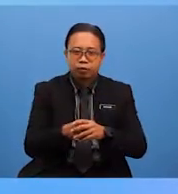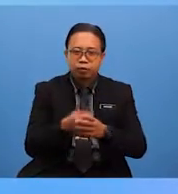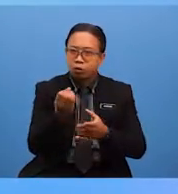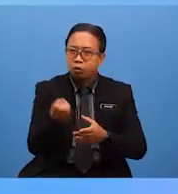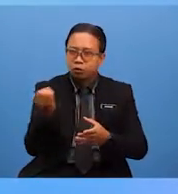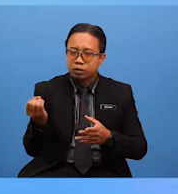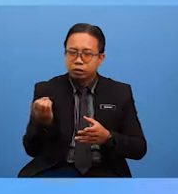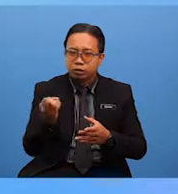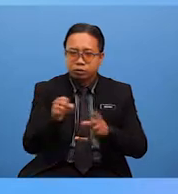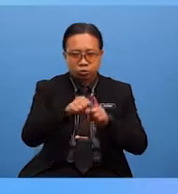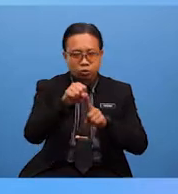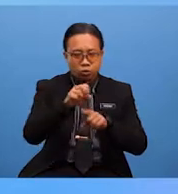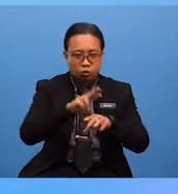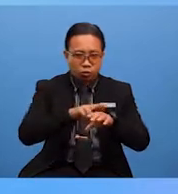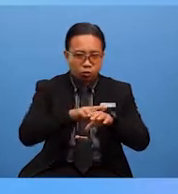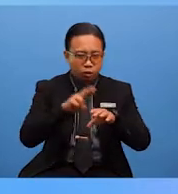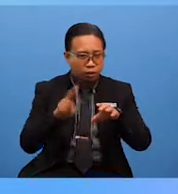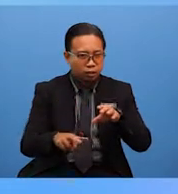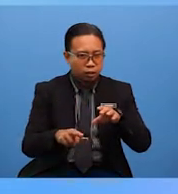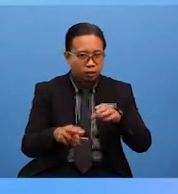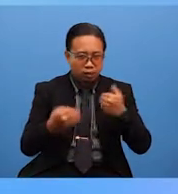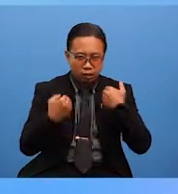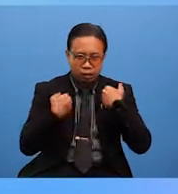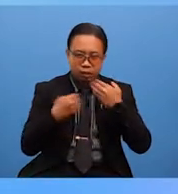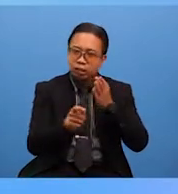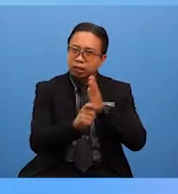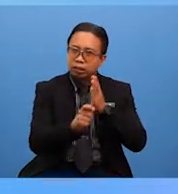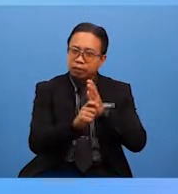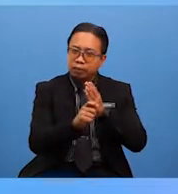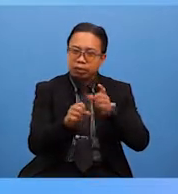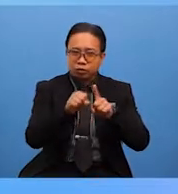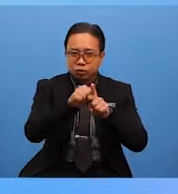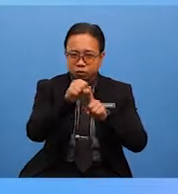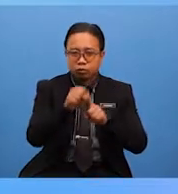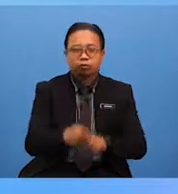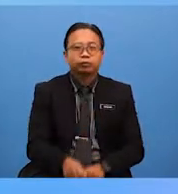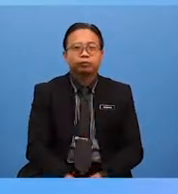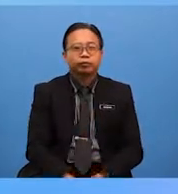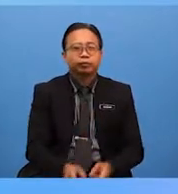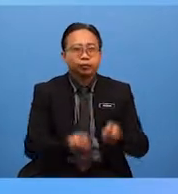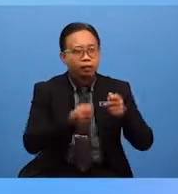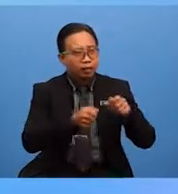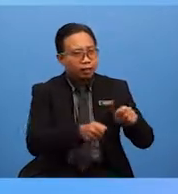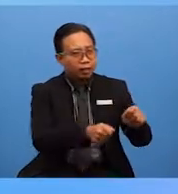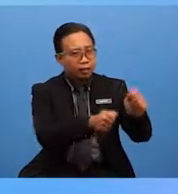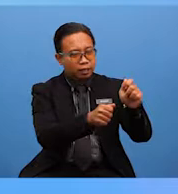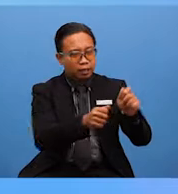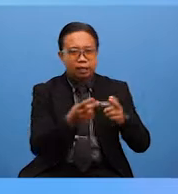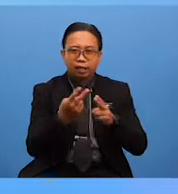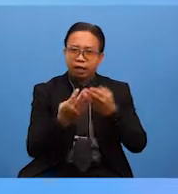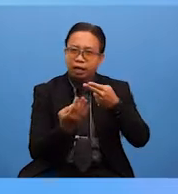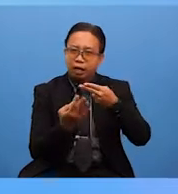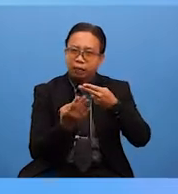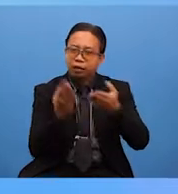suhunya lebih rendah akan mengalami pertambahan suhu pengaliran hamba akan terhenti